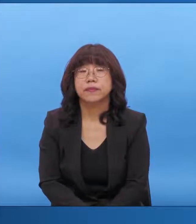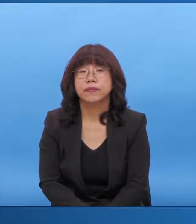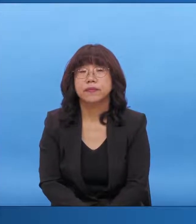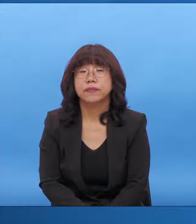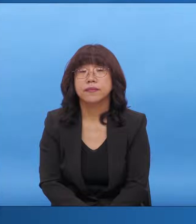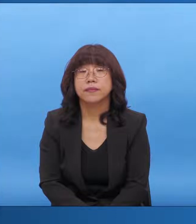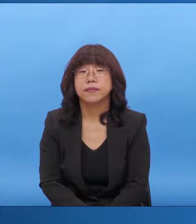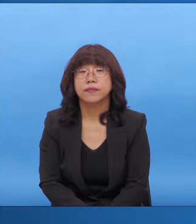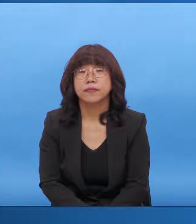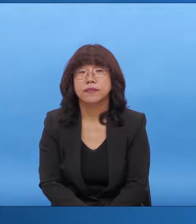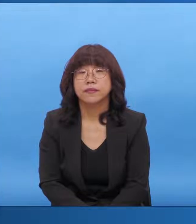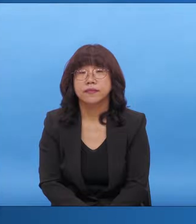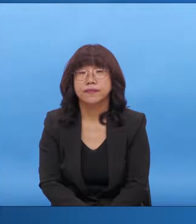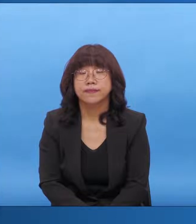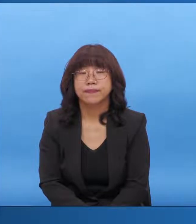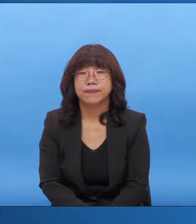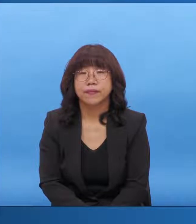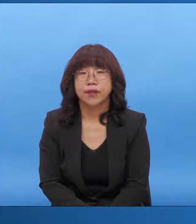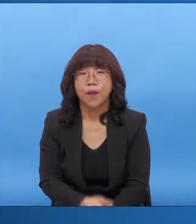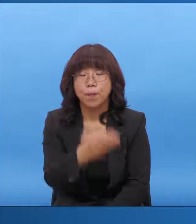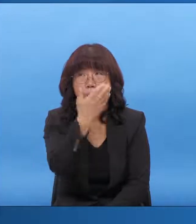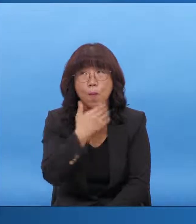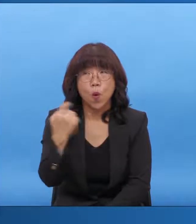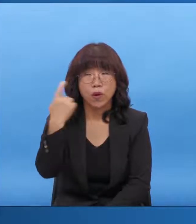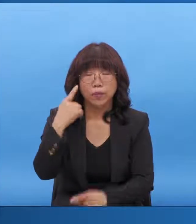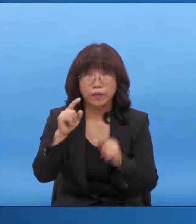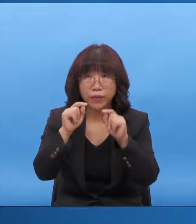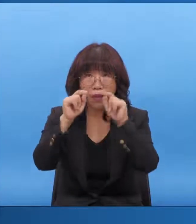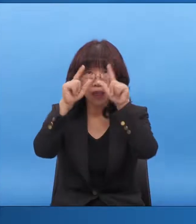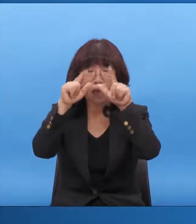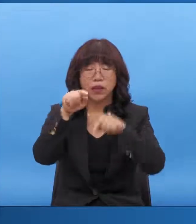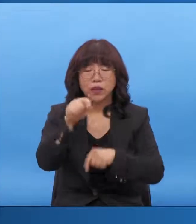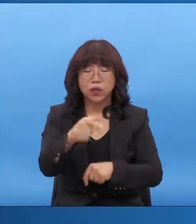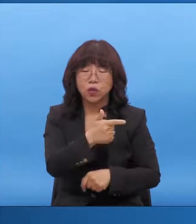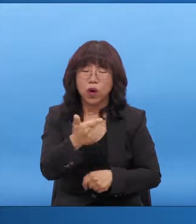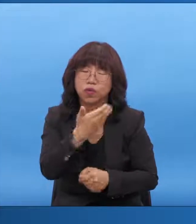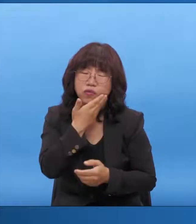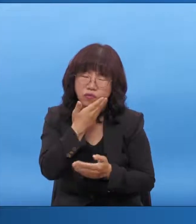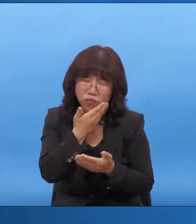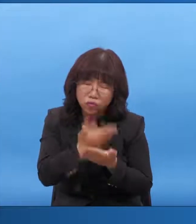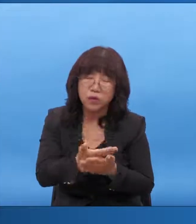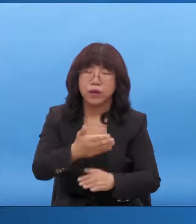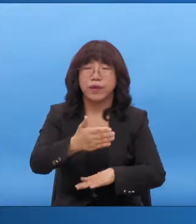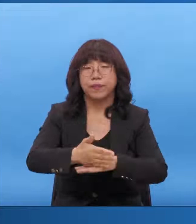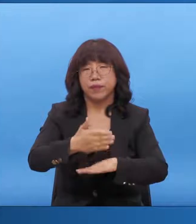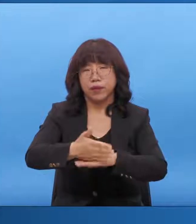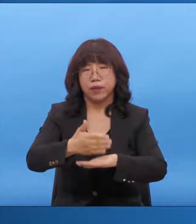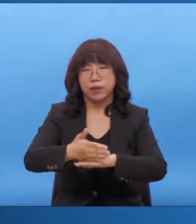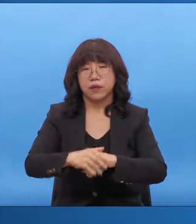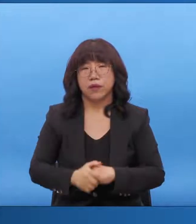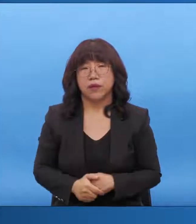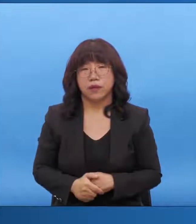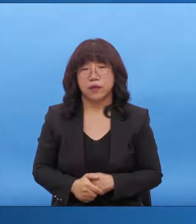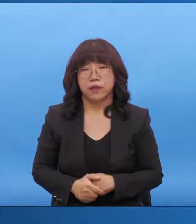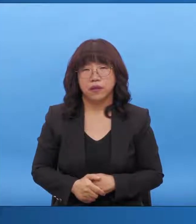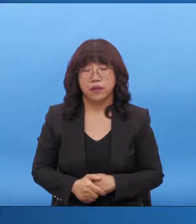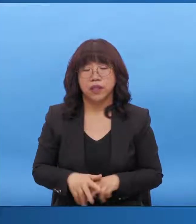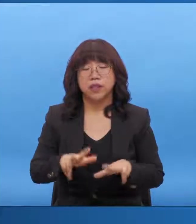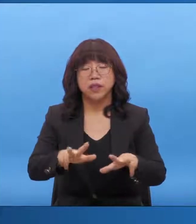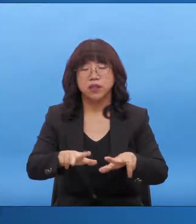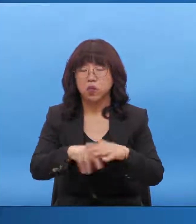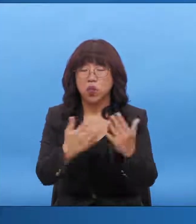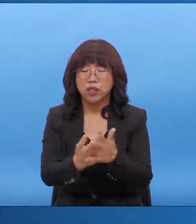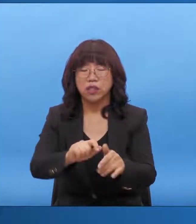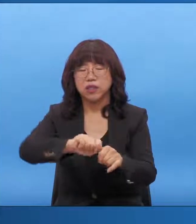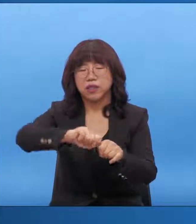should we be? 우리가 복음 깨달은 자체가 얼마나 감사한 일인지 몰라요. Again, realizing the gospel, how grateful must you be? 이게 이제 재앙이 임박한 겁니다. This